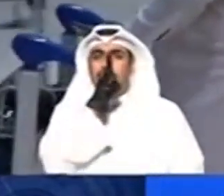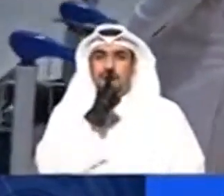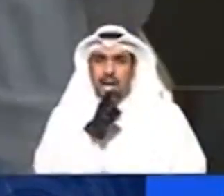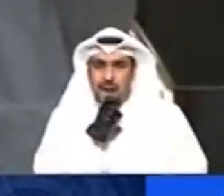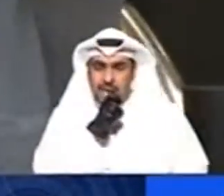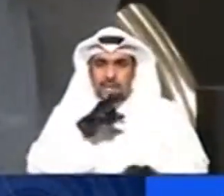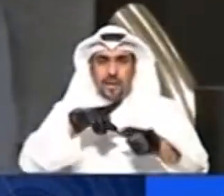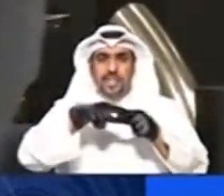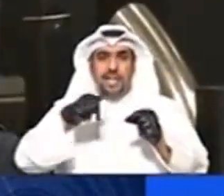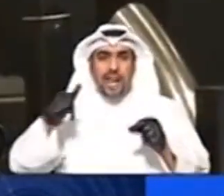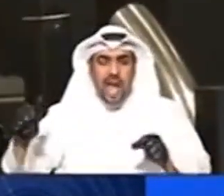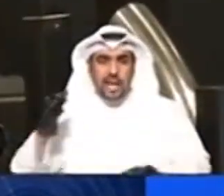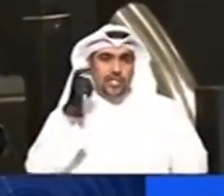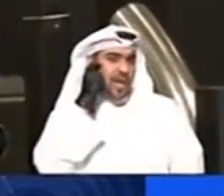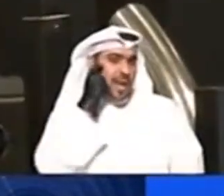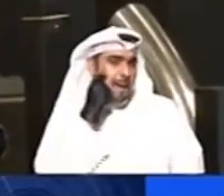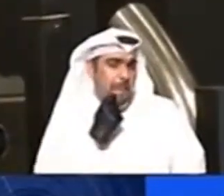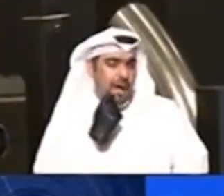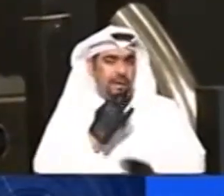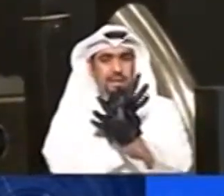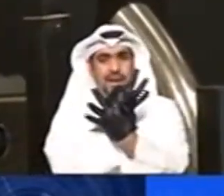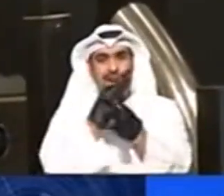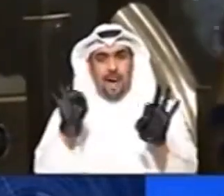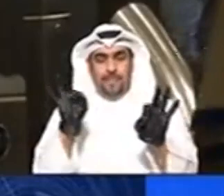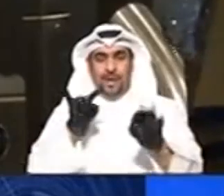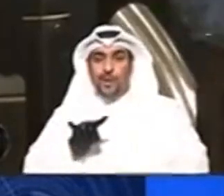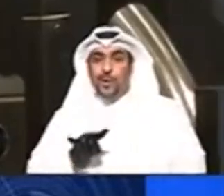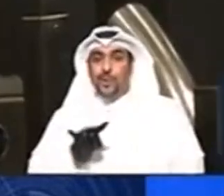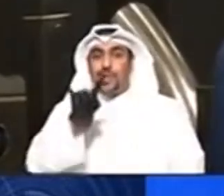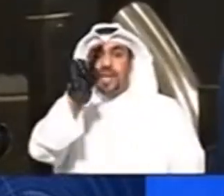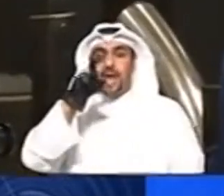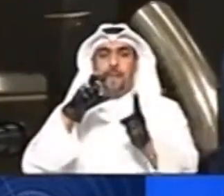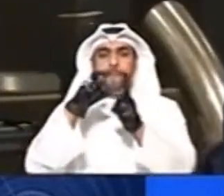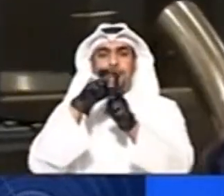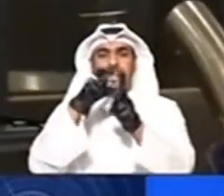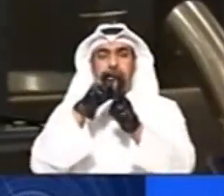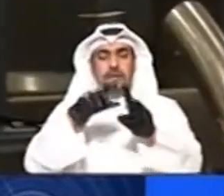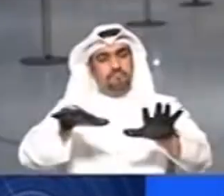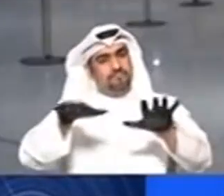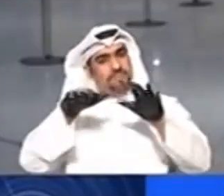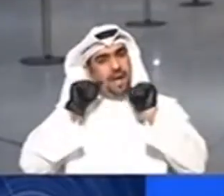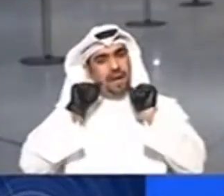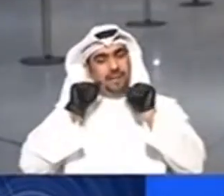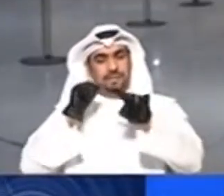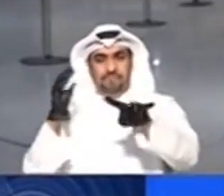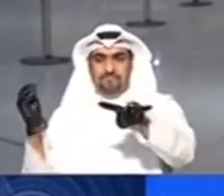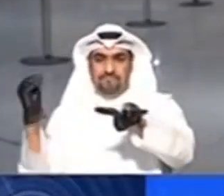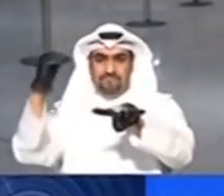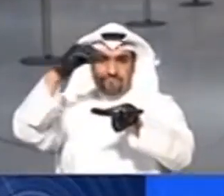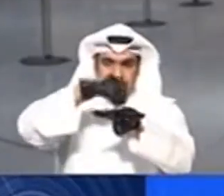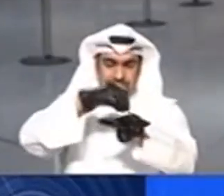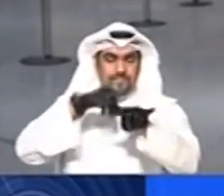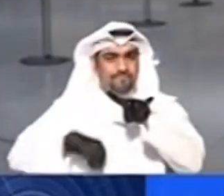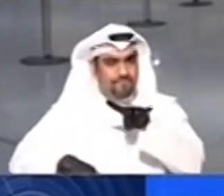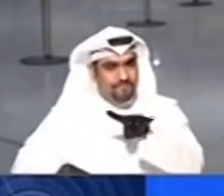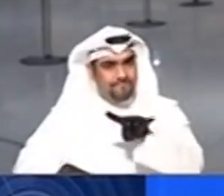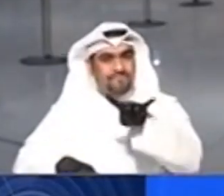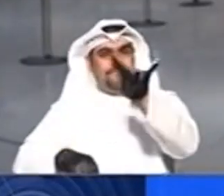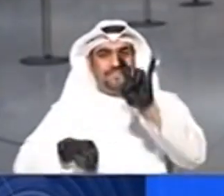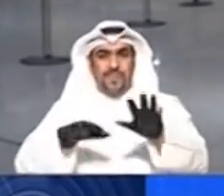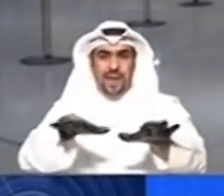الخليج لله الحمد، وعندنا الباكستانية تمت امورهم على سهاله الحمد لله، والاداره العامه للطيران المدني